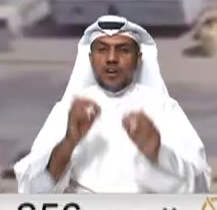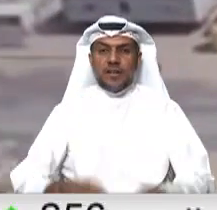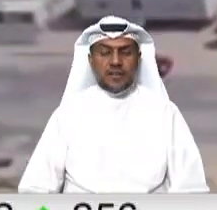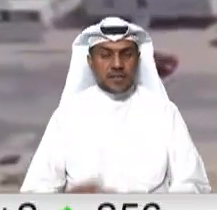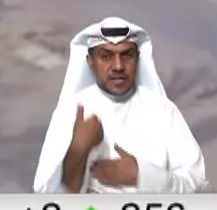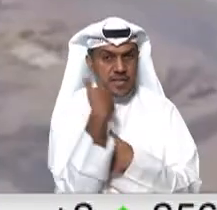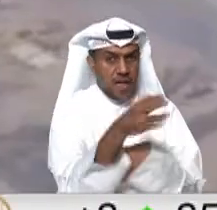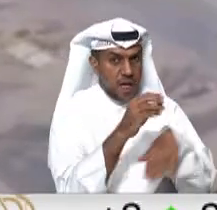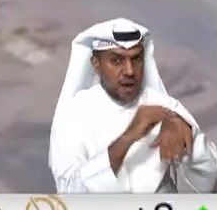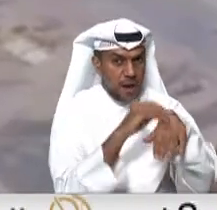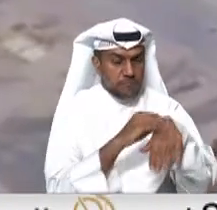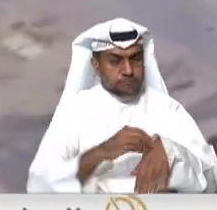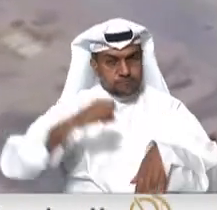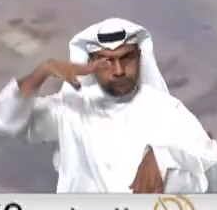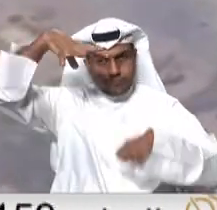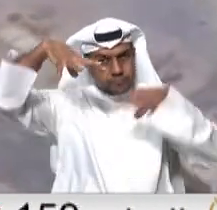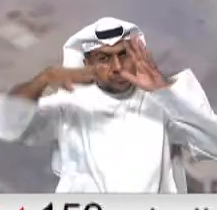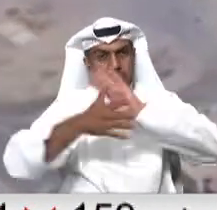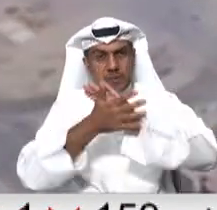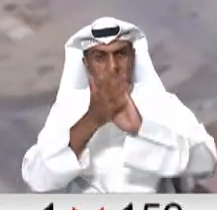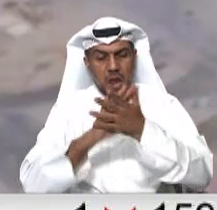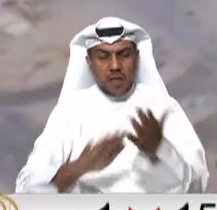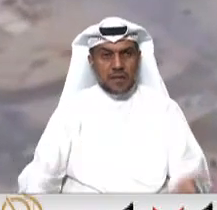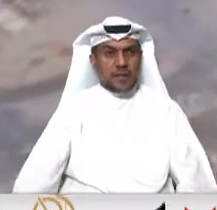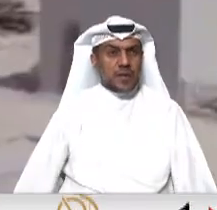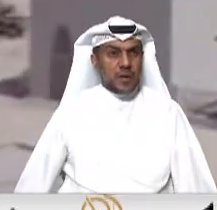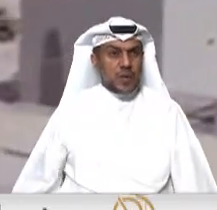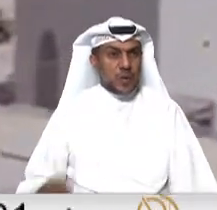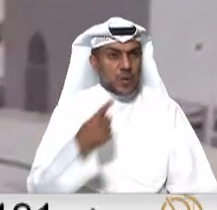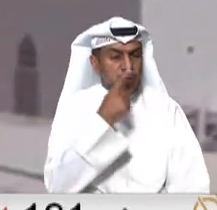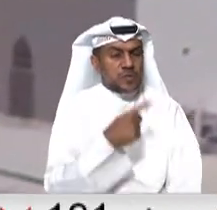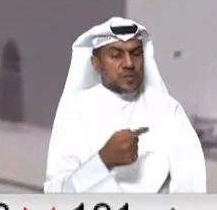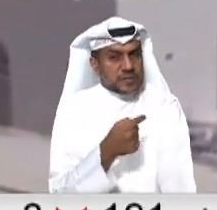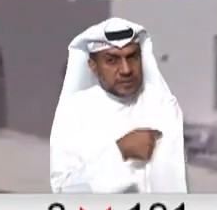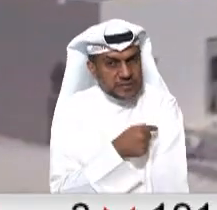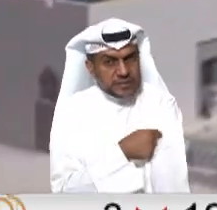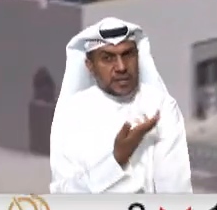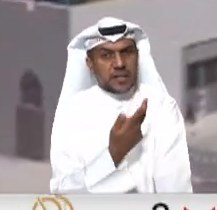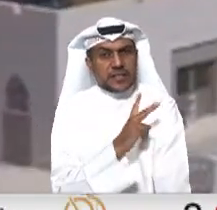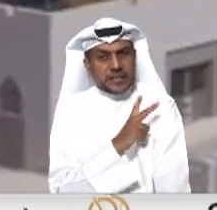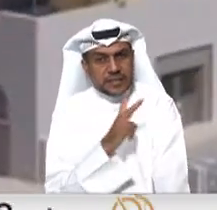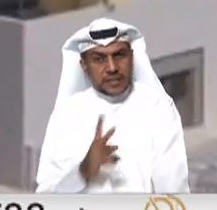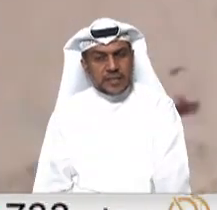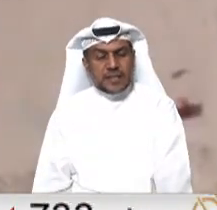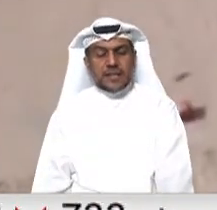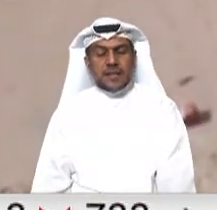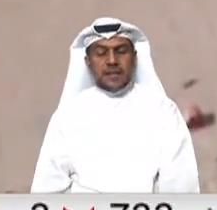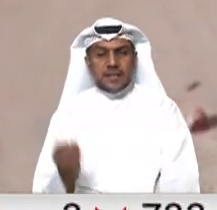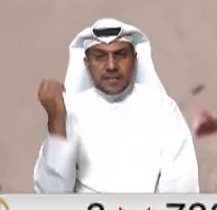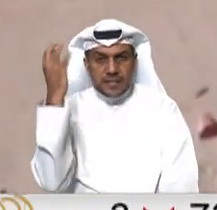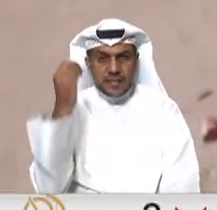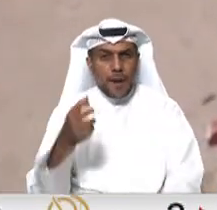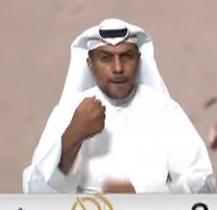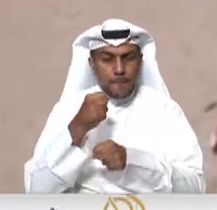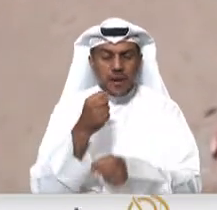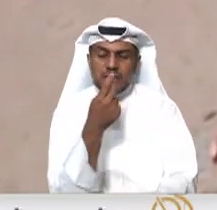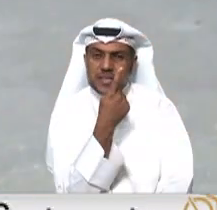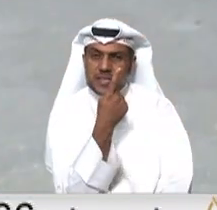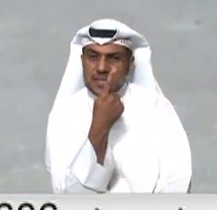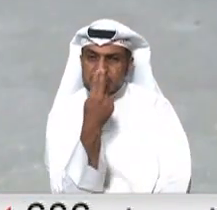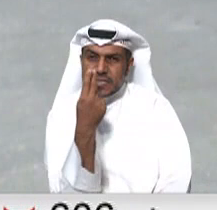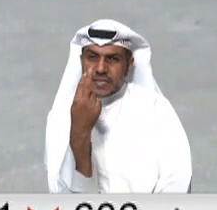الحكومية من مخافر شرطة ومراكز خدمة ومراكز صحية ومبنى للأسعاف وآخر للبلدية